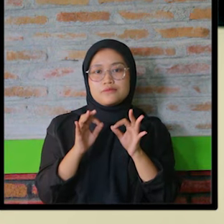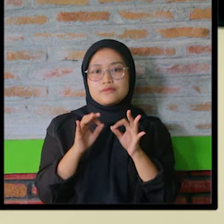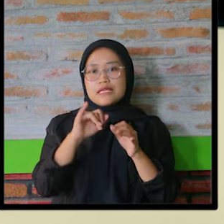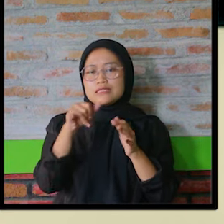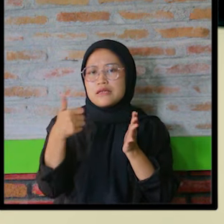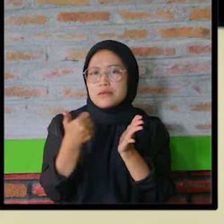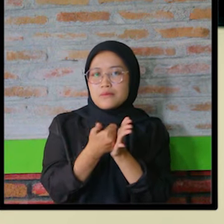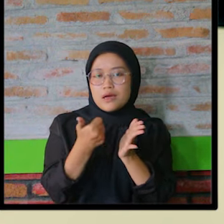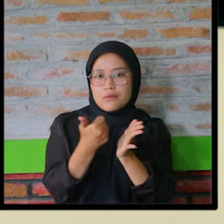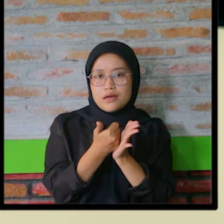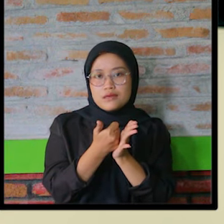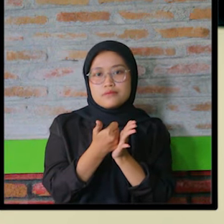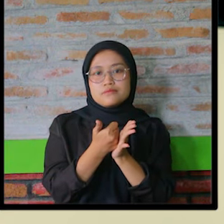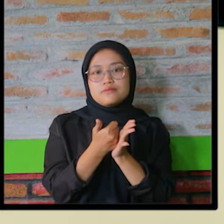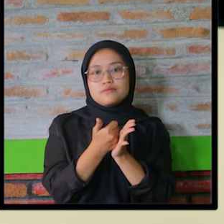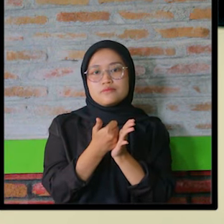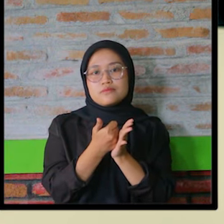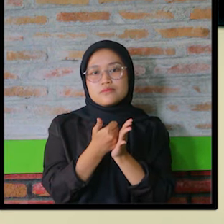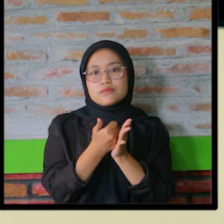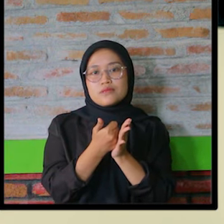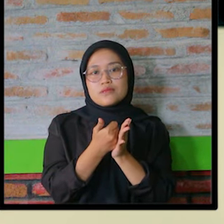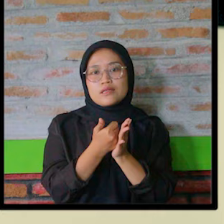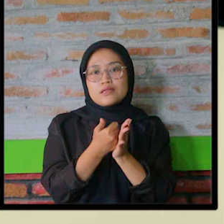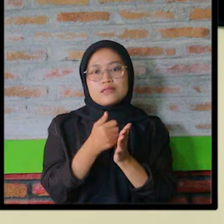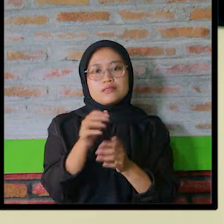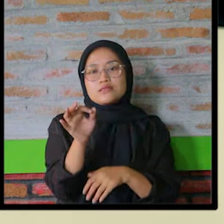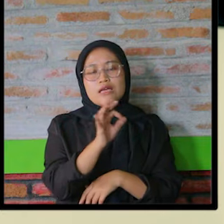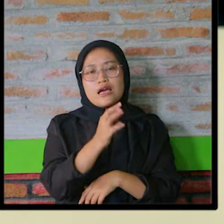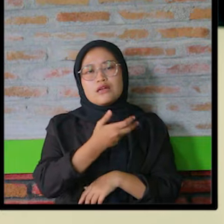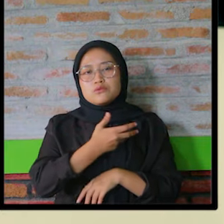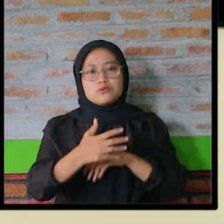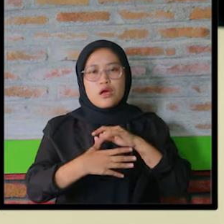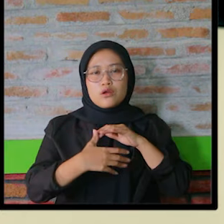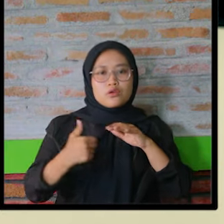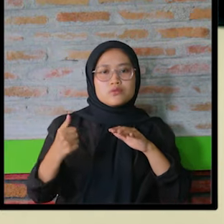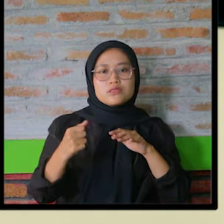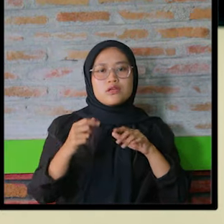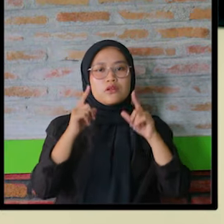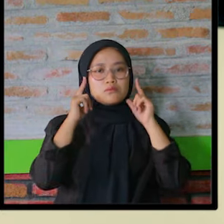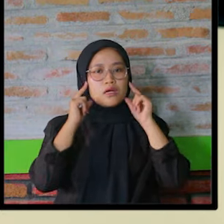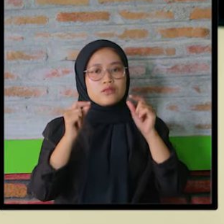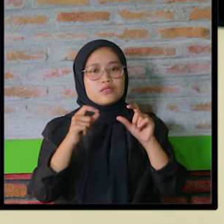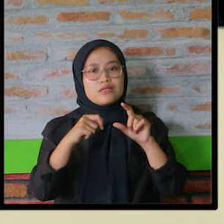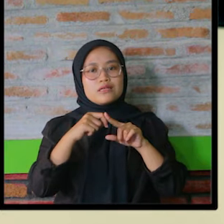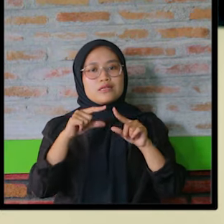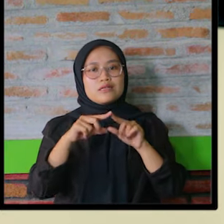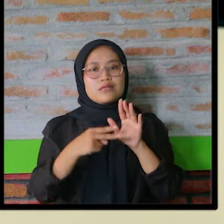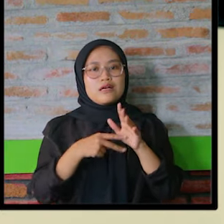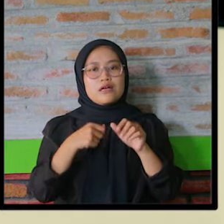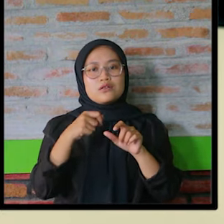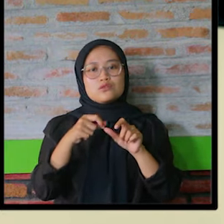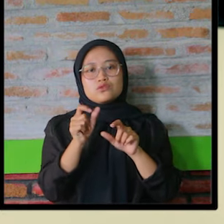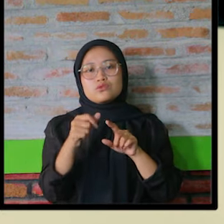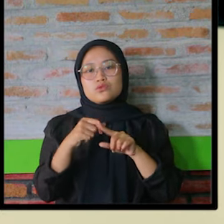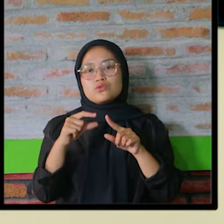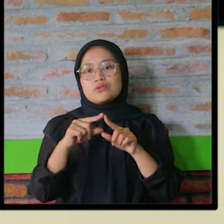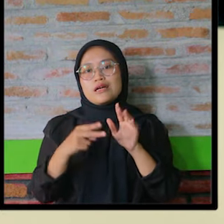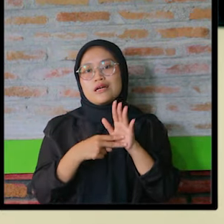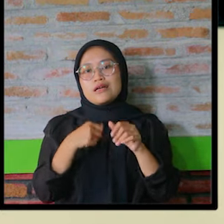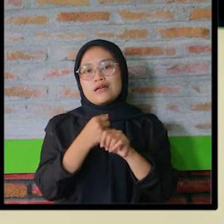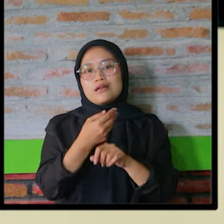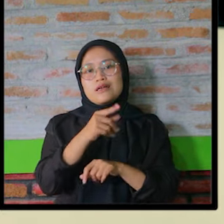memang ee ya ngang sukaweruh lah gitu bahasa Jawanya itu ngang sukaweruh atau belajar